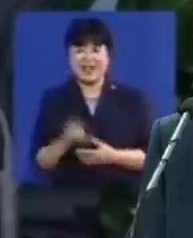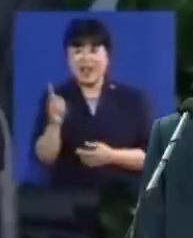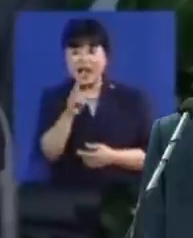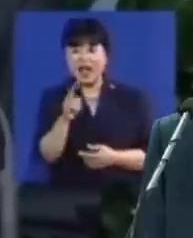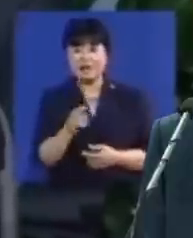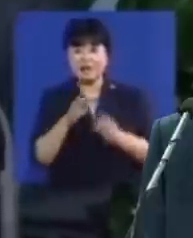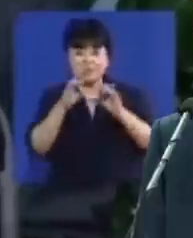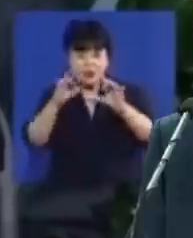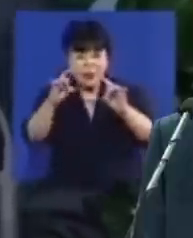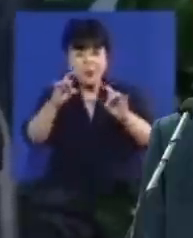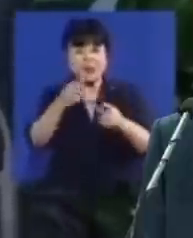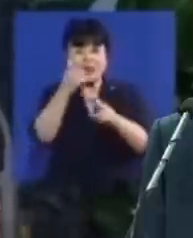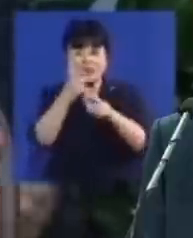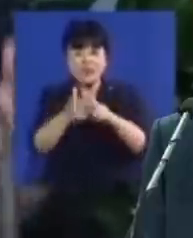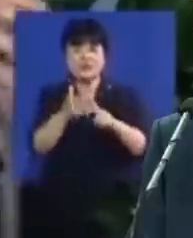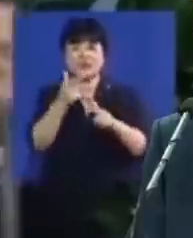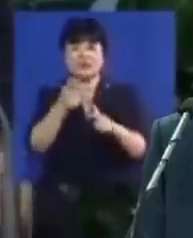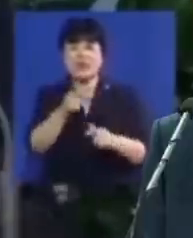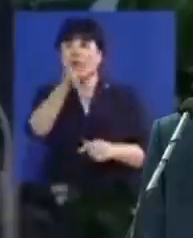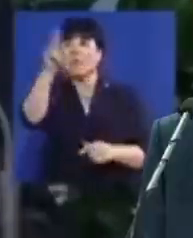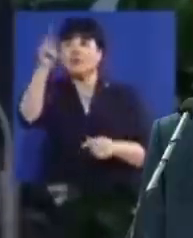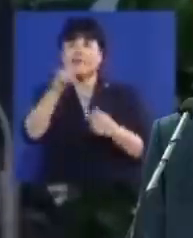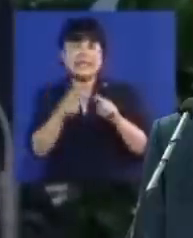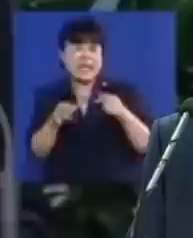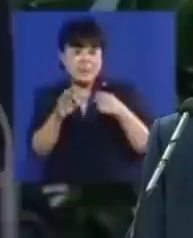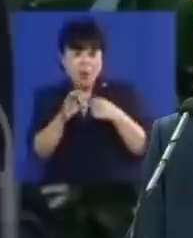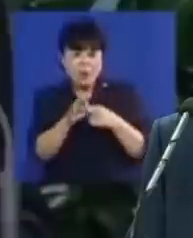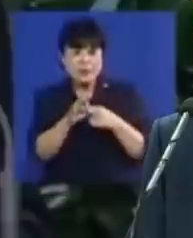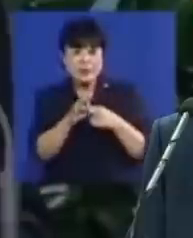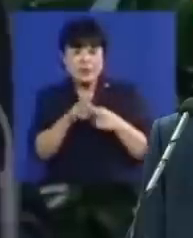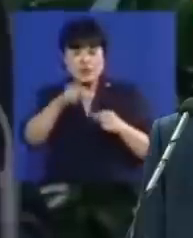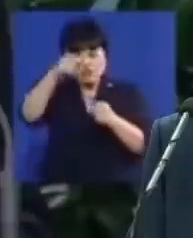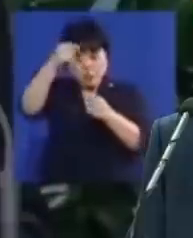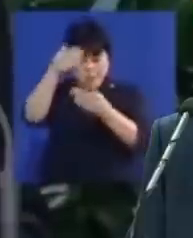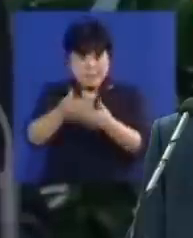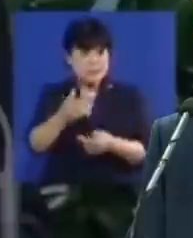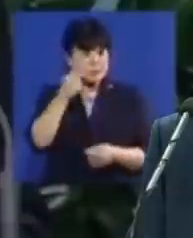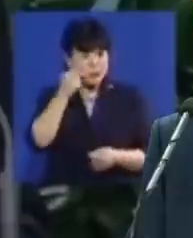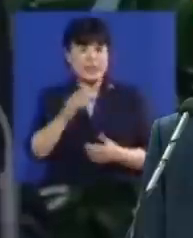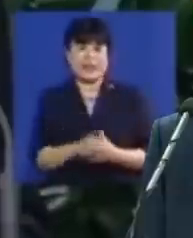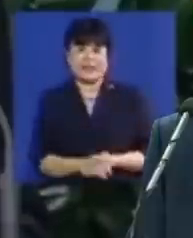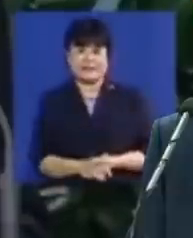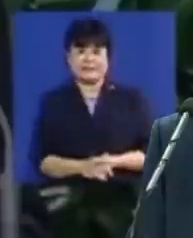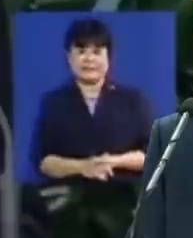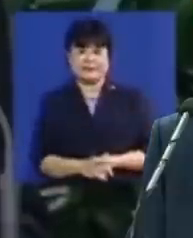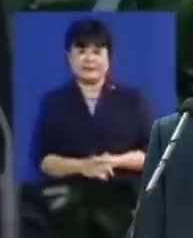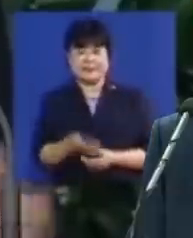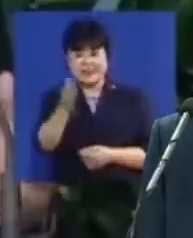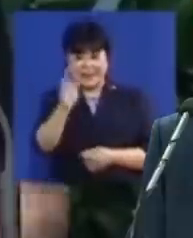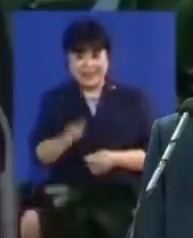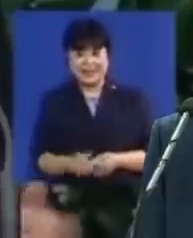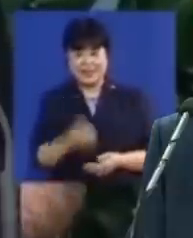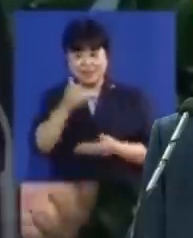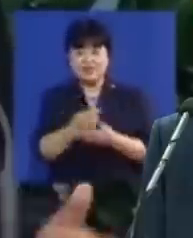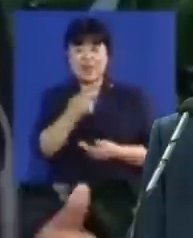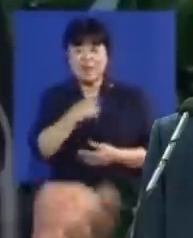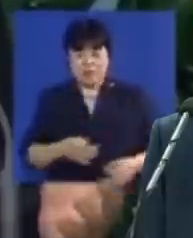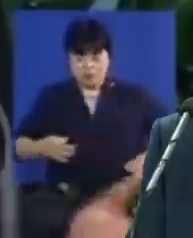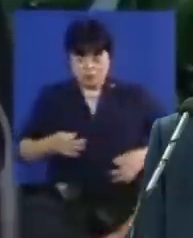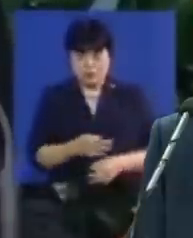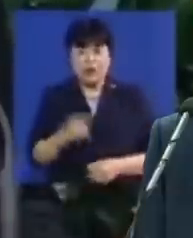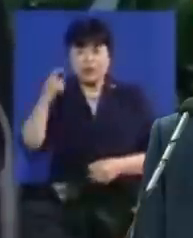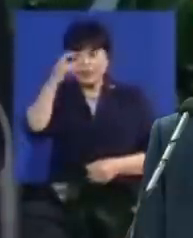아무리 전도해도 예수님을 안 쳐다보는 사람은 구원을 받지 못합니다. 그러나 죄를 짓고